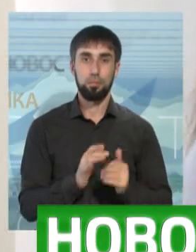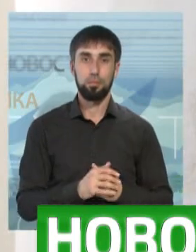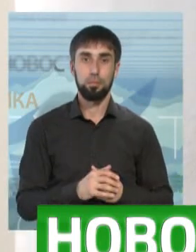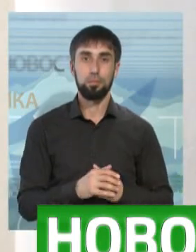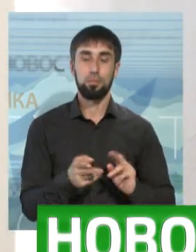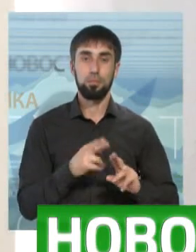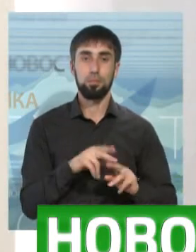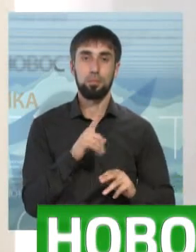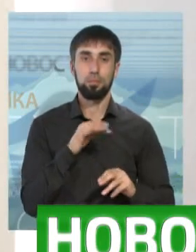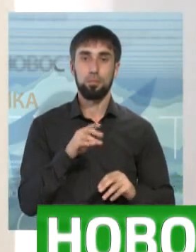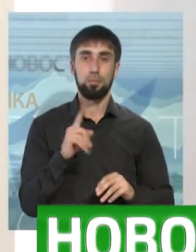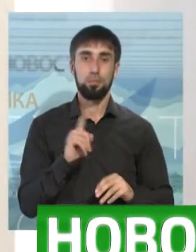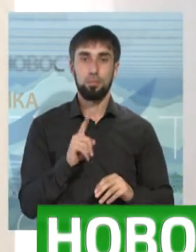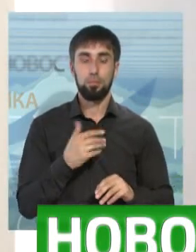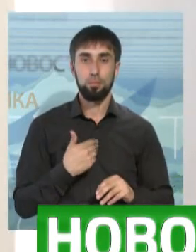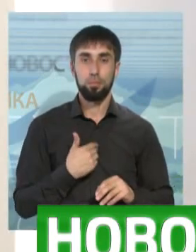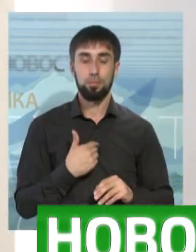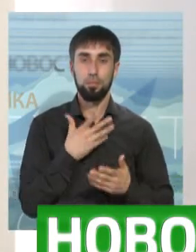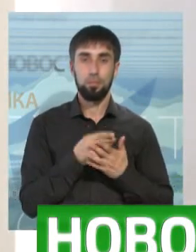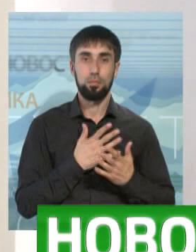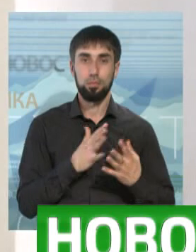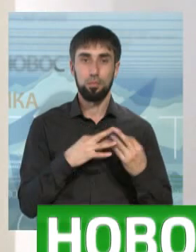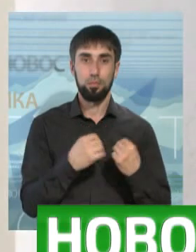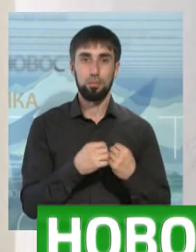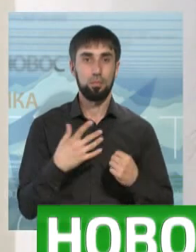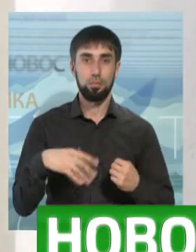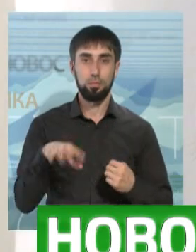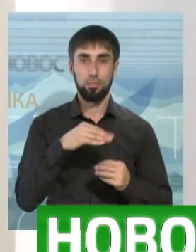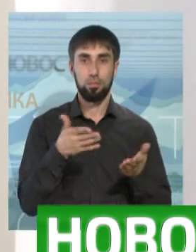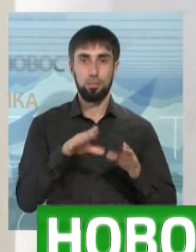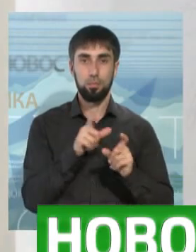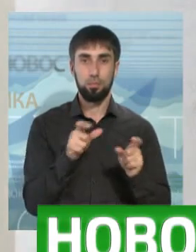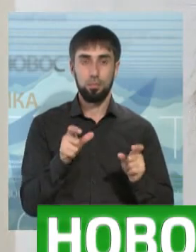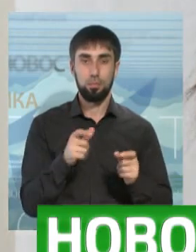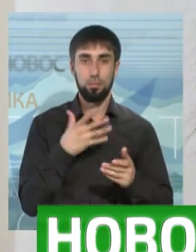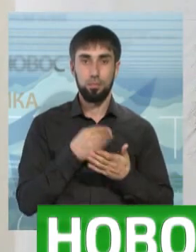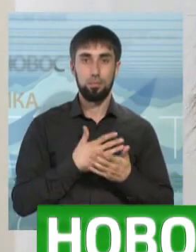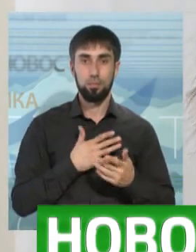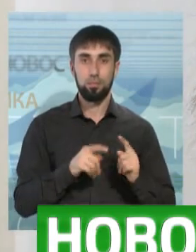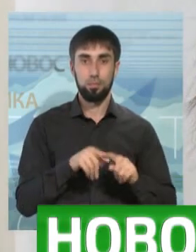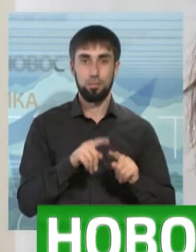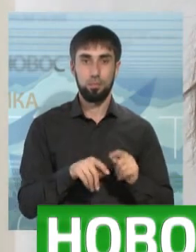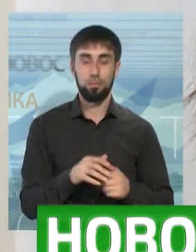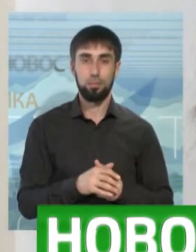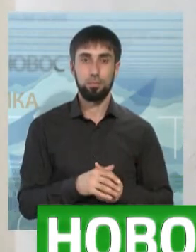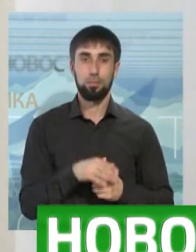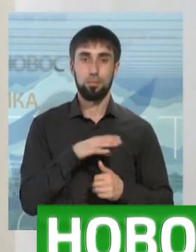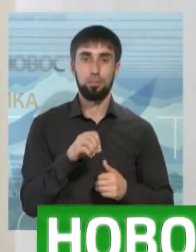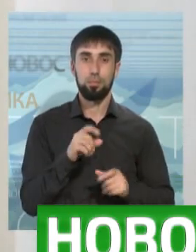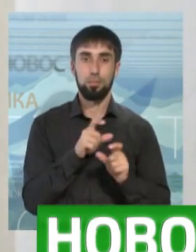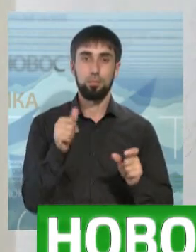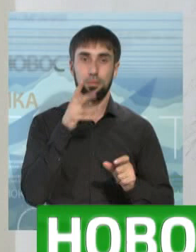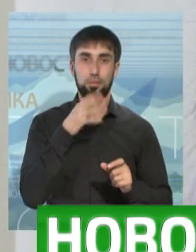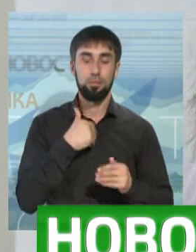путешествовать. Это значит, что моя семья, все остальные люди – это моя родина. Те люди, кого я